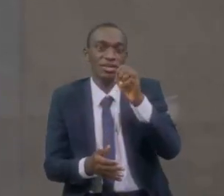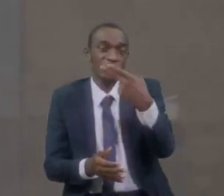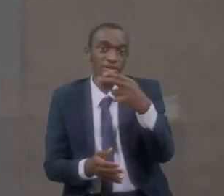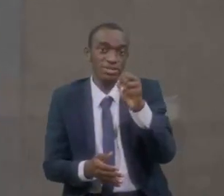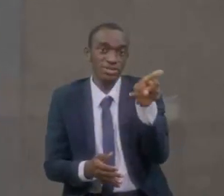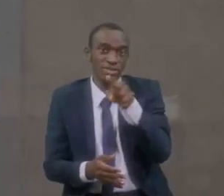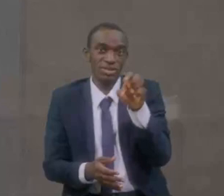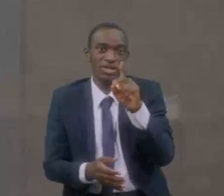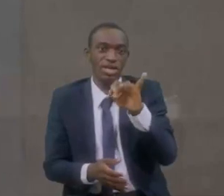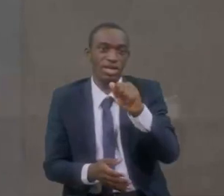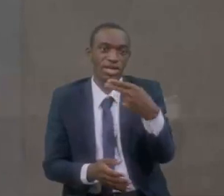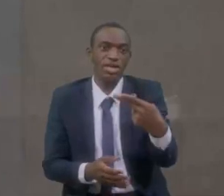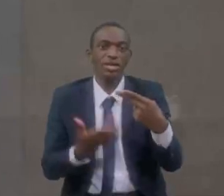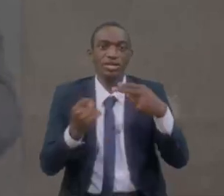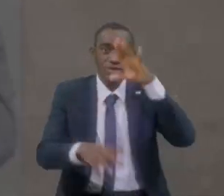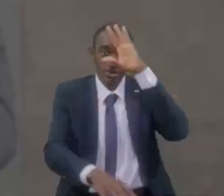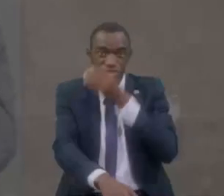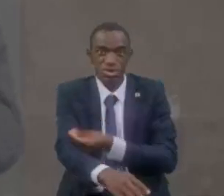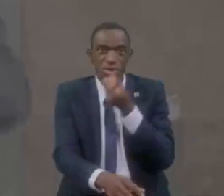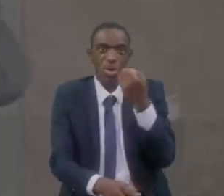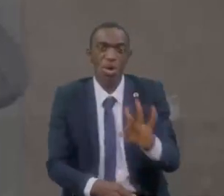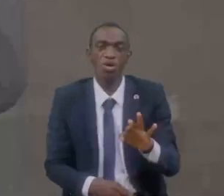roi de Juda, régna.